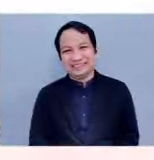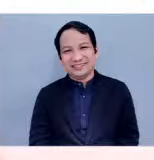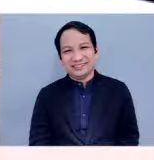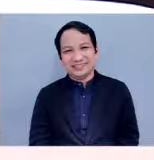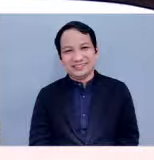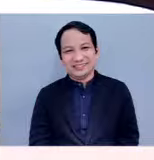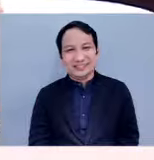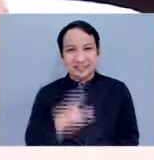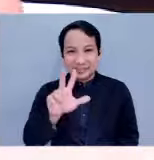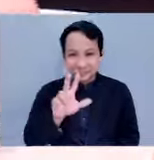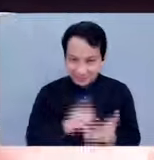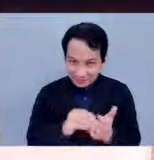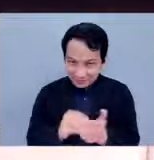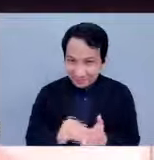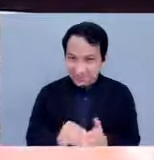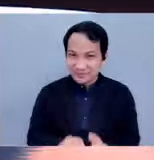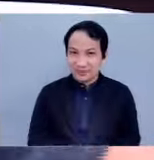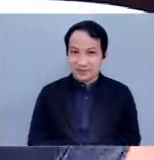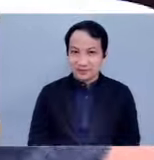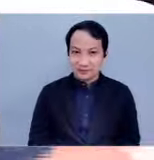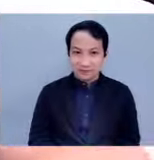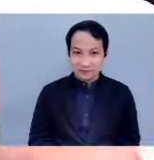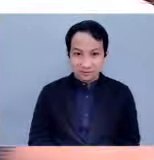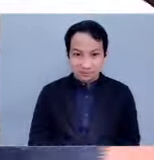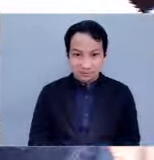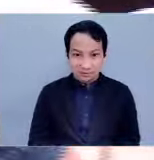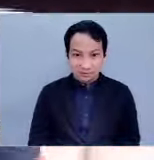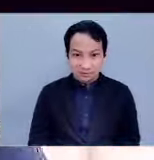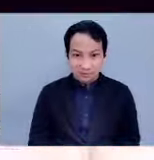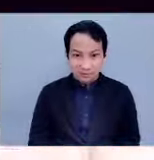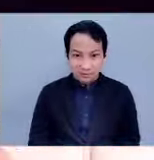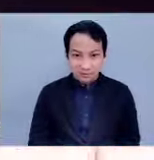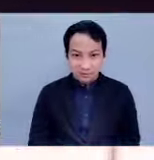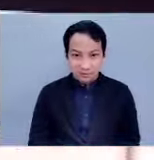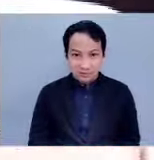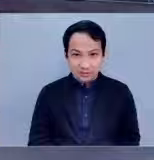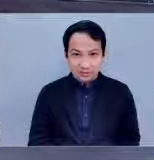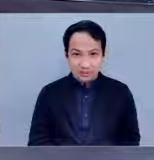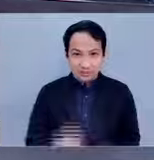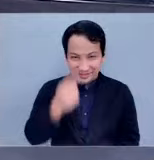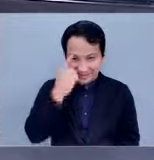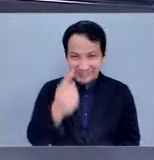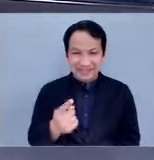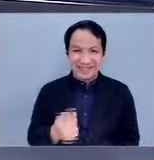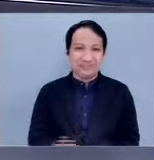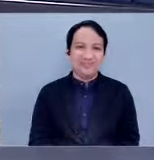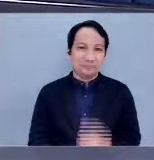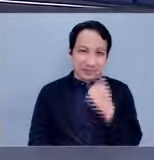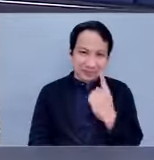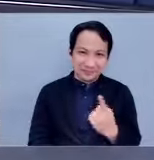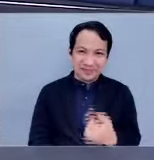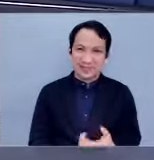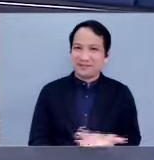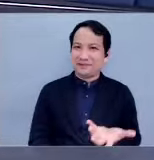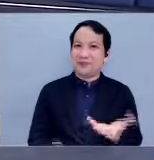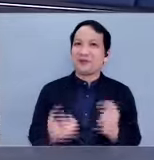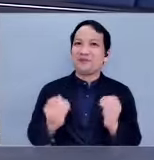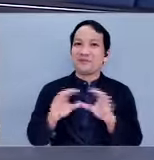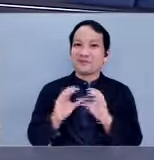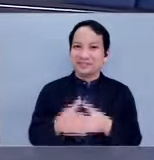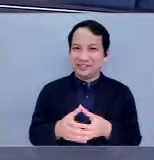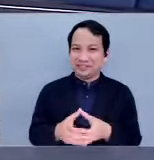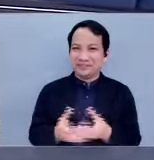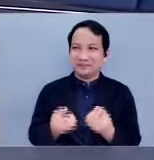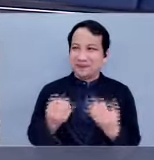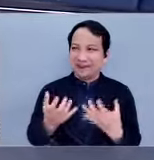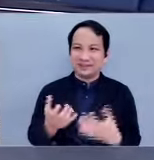$3 million. Ibigay mo talaga lahat. Tapos, I quit pala. I quit. Grabe yung 3 million, ano?